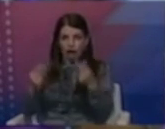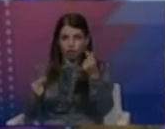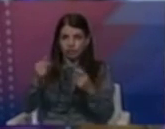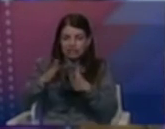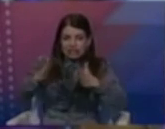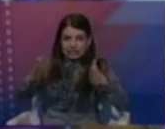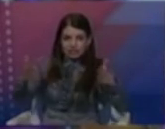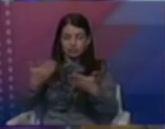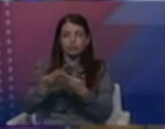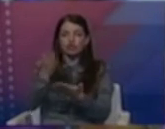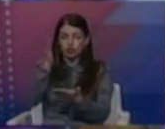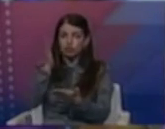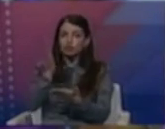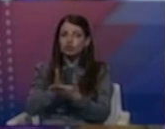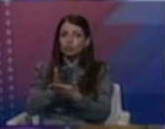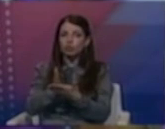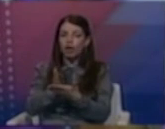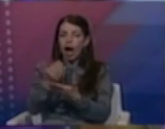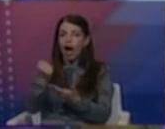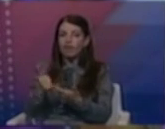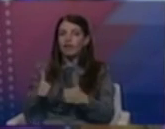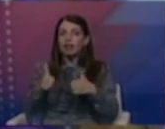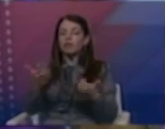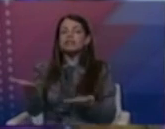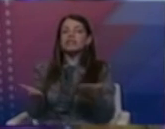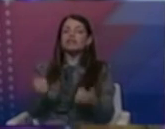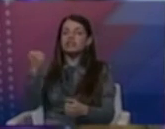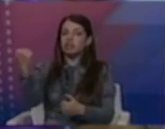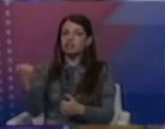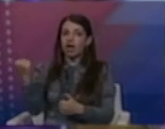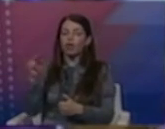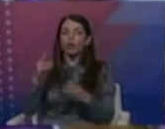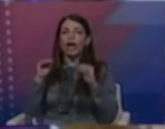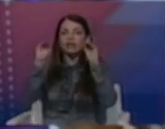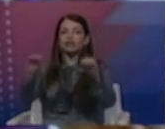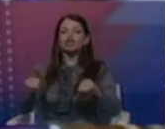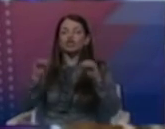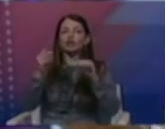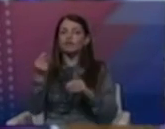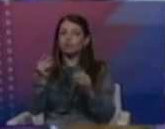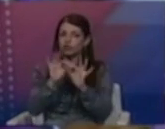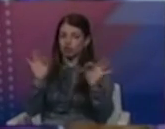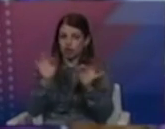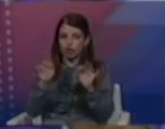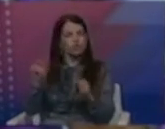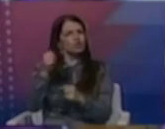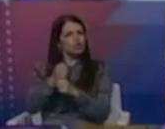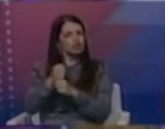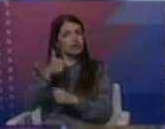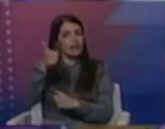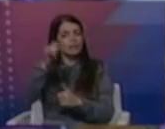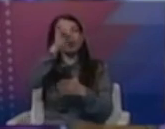tiegħu nassiguraw li jkollna l-aqwa servizzi tas-saħħa u edukazzjoni b'xejn u xogħol li